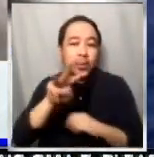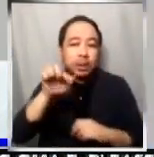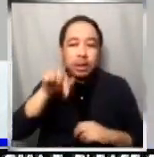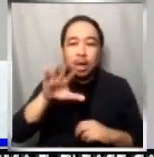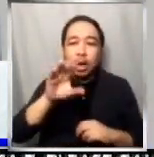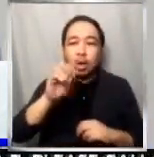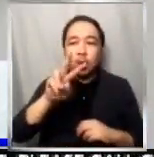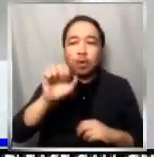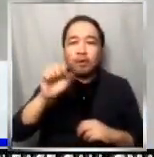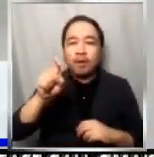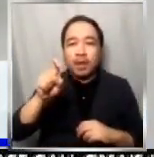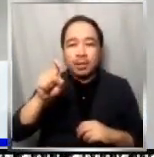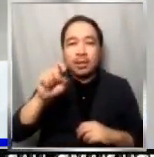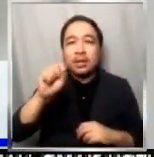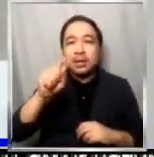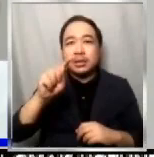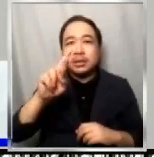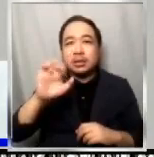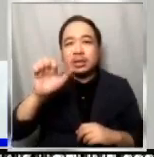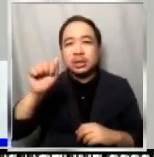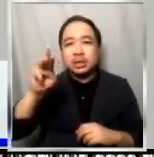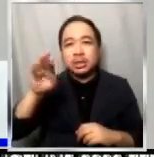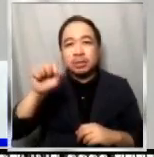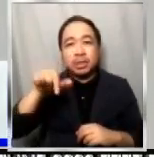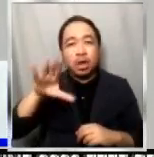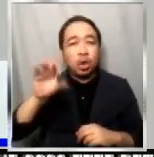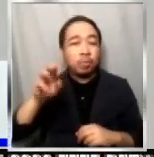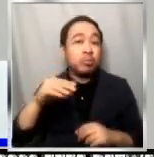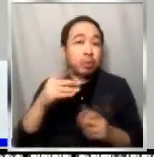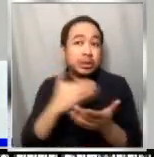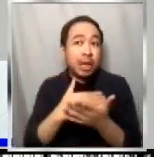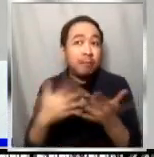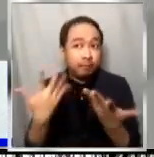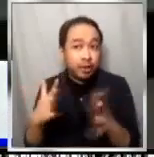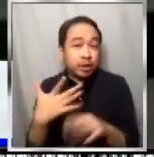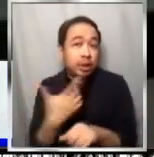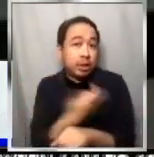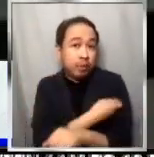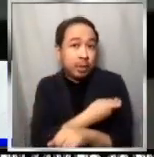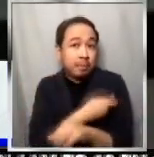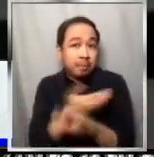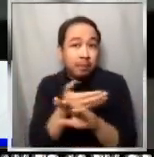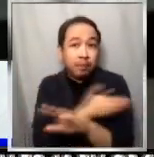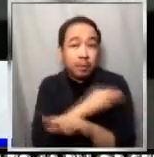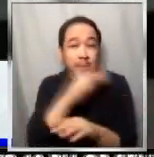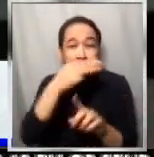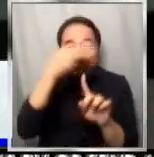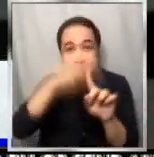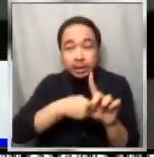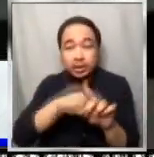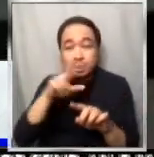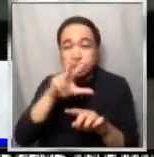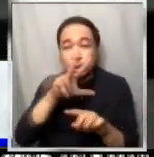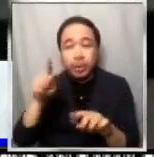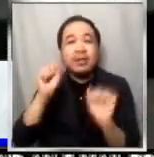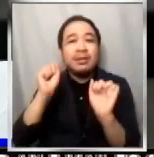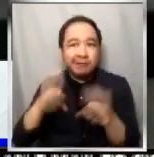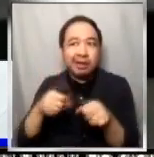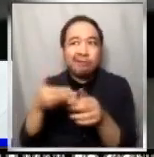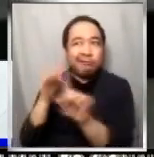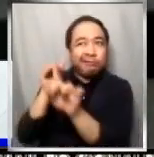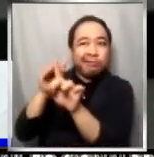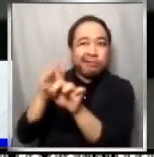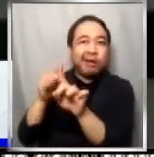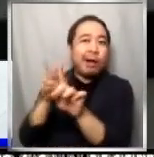www.covaxclaims.com. Pwedeng mag-claim kahit yung mga nabakunahan bago ang March 31. Ayon sa WHO, lahat ng mga bakuna